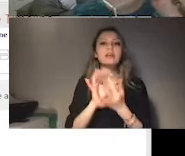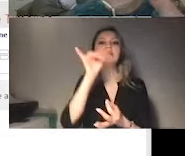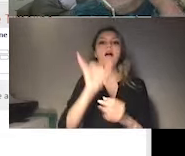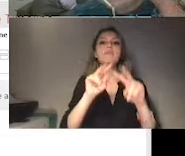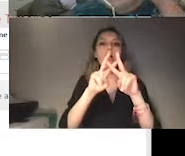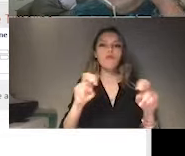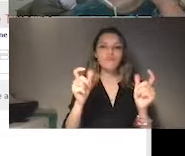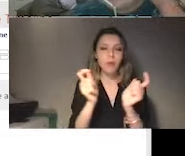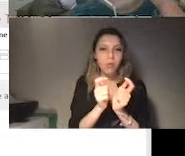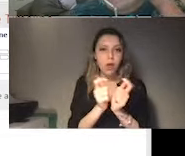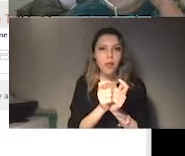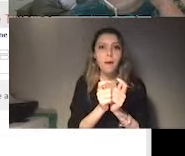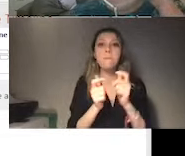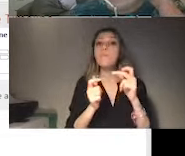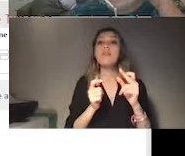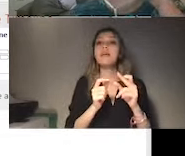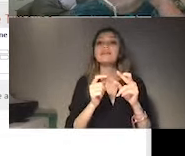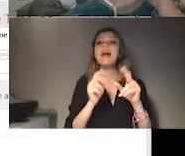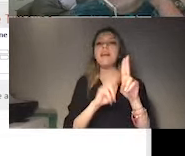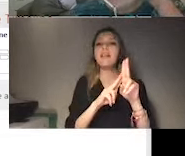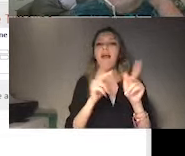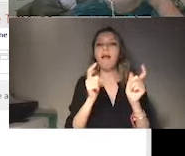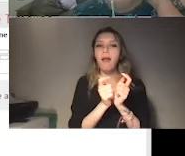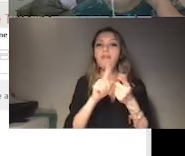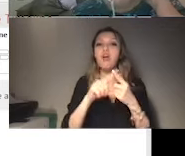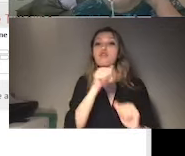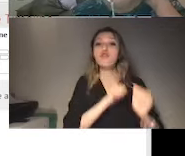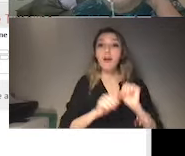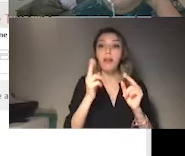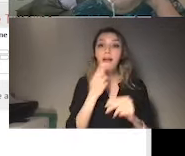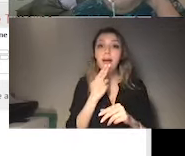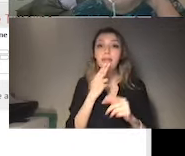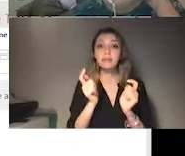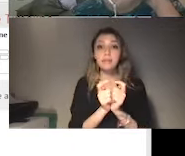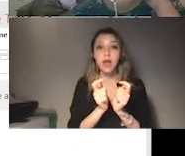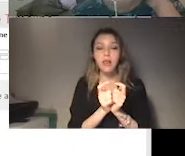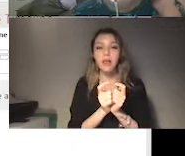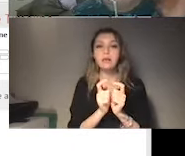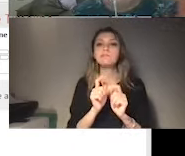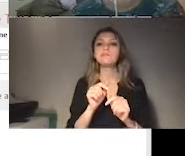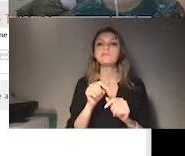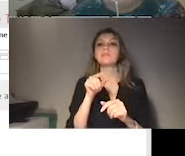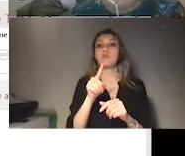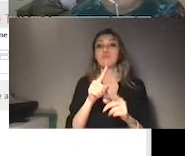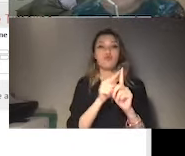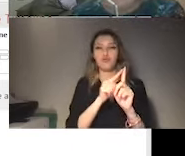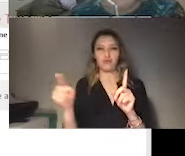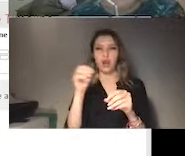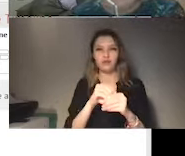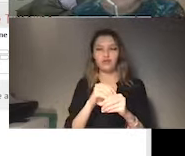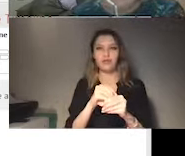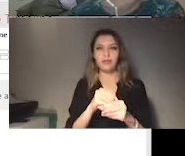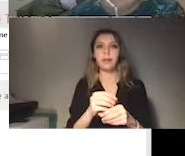Derneği, Protestan Kiliseler Derneği ve Üniversiteli Kadınlar Derneği bu sürece kendi